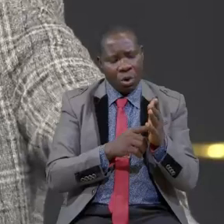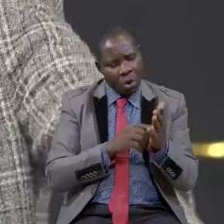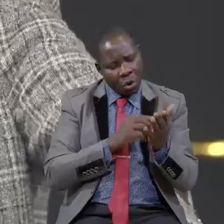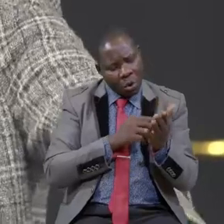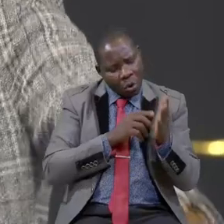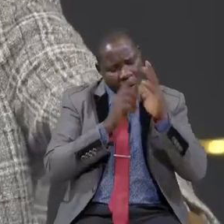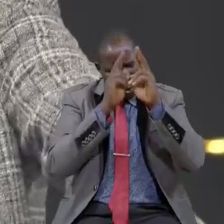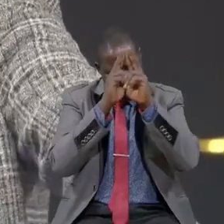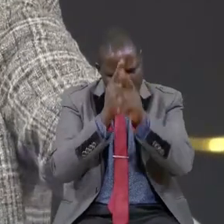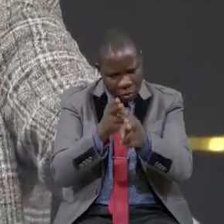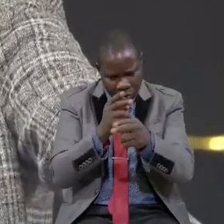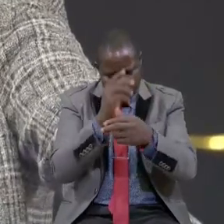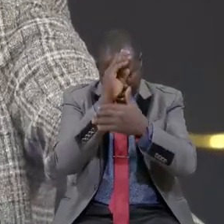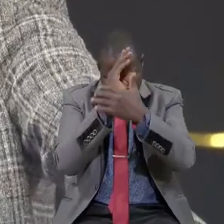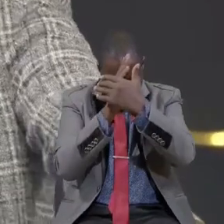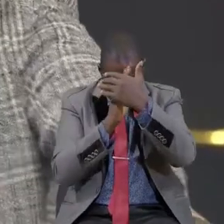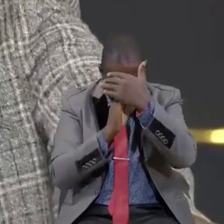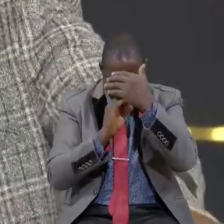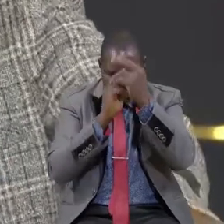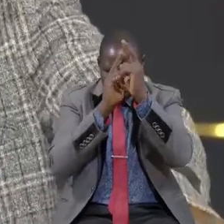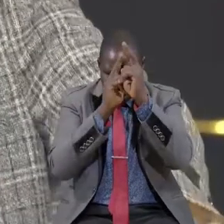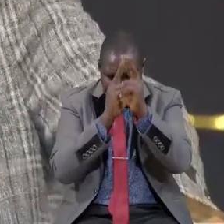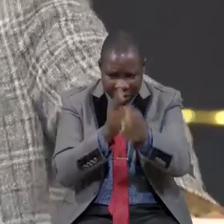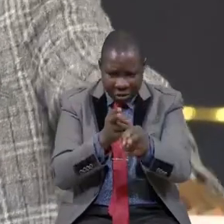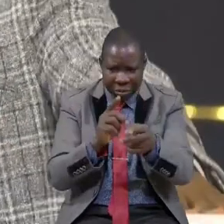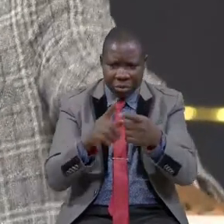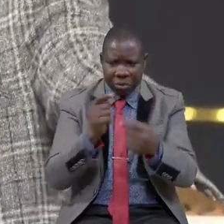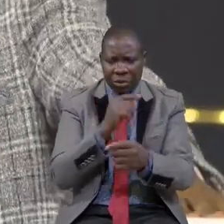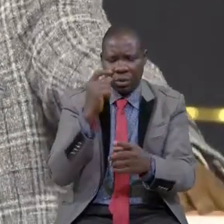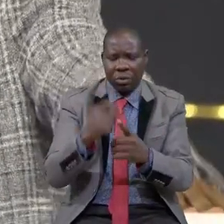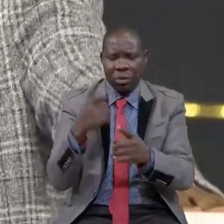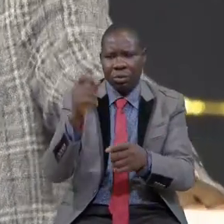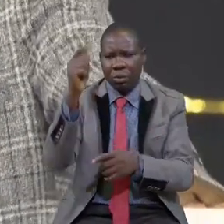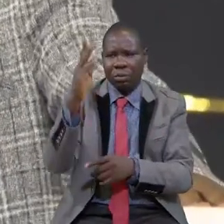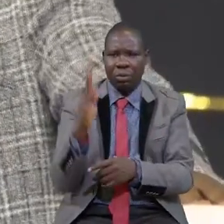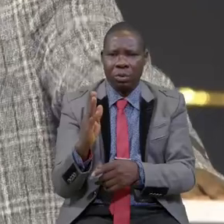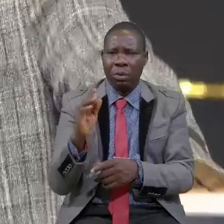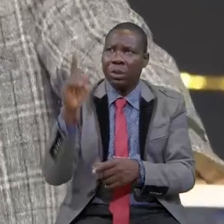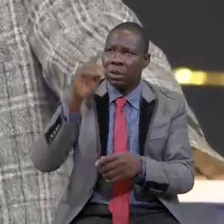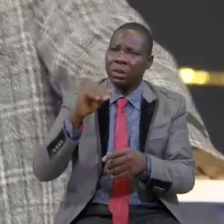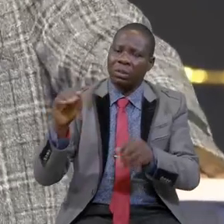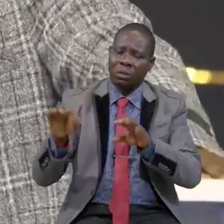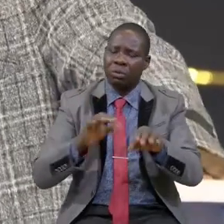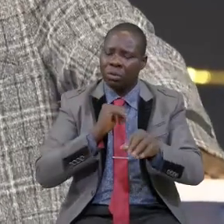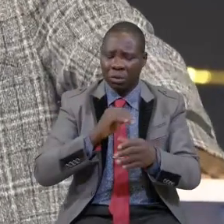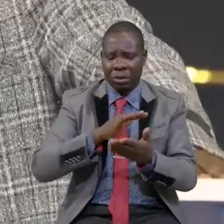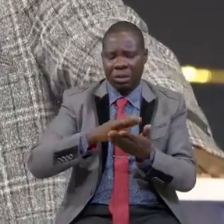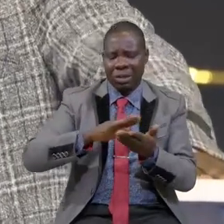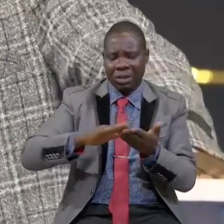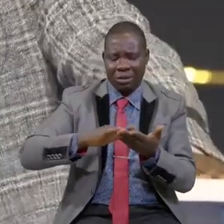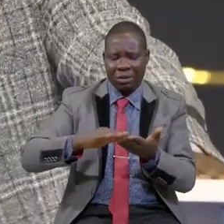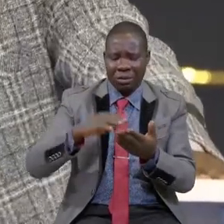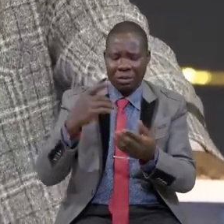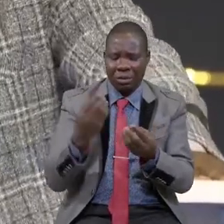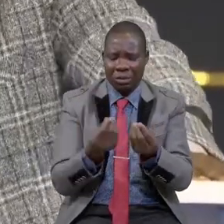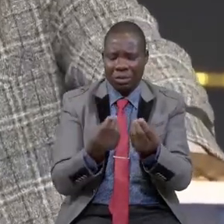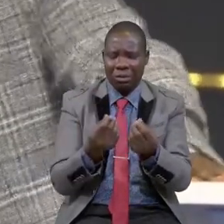Jésus-Christ. Dans les moindres détails, il n'excuse pas les petits péchés. Il